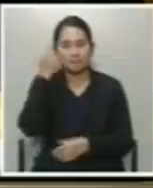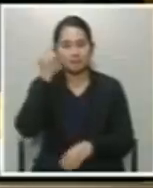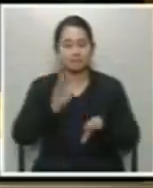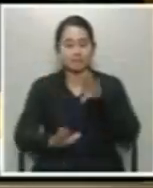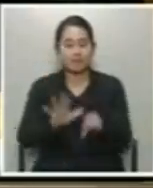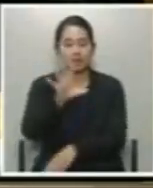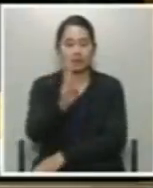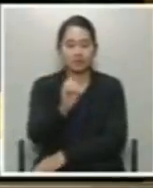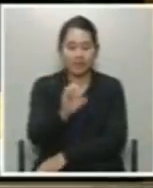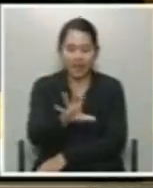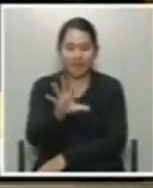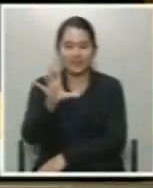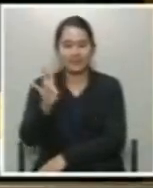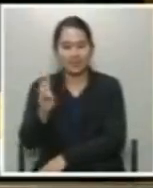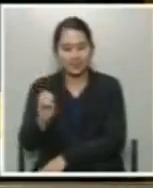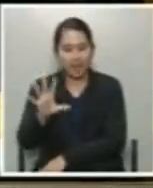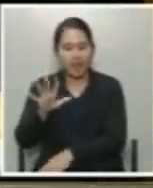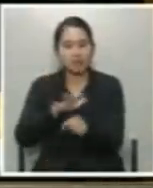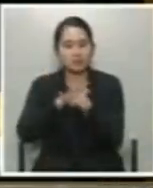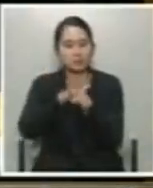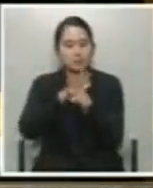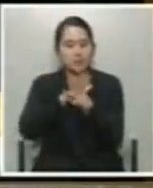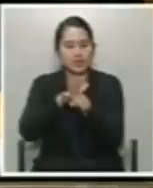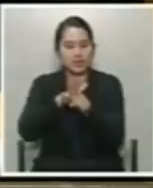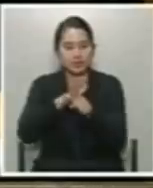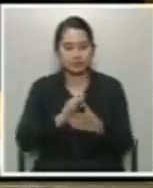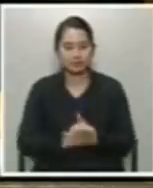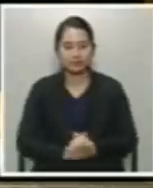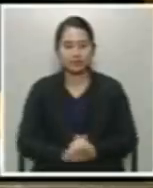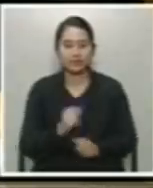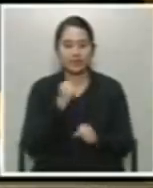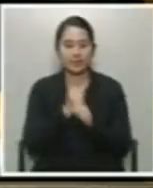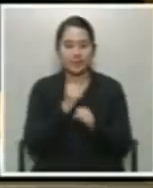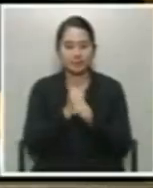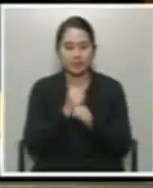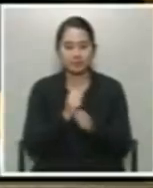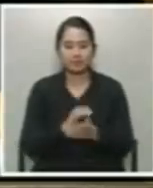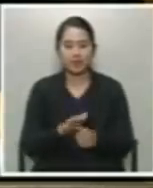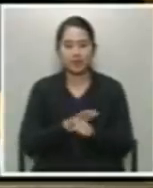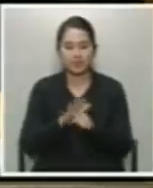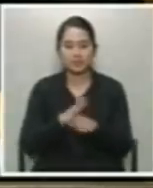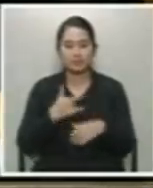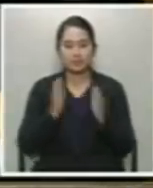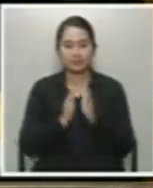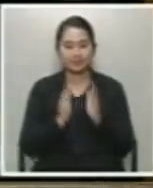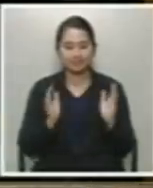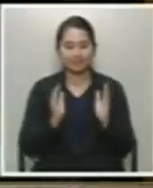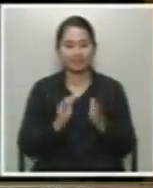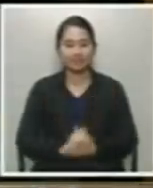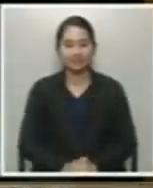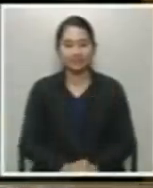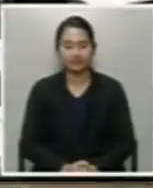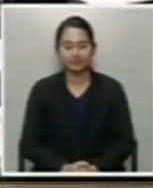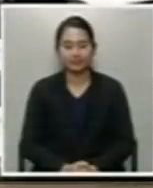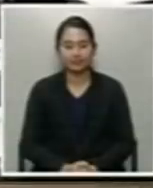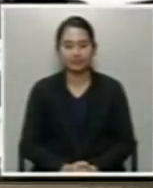ง75เป็นอัตราที่กำลังพอดีพอเหมาะสำหรับการทำงานเชิงปกติครับขอบคุณครับ ครับท่านวิโ